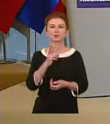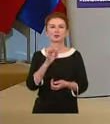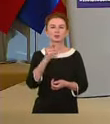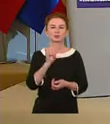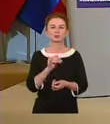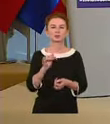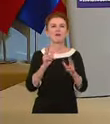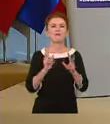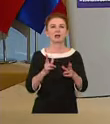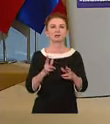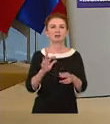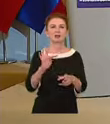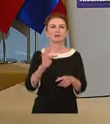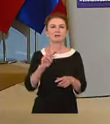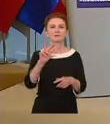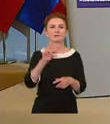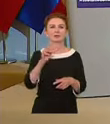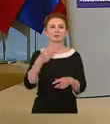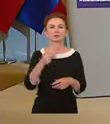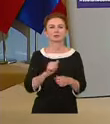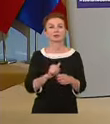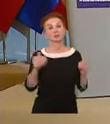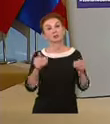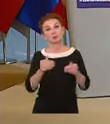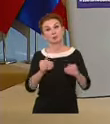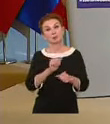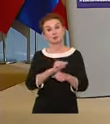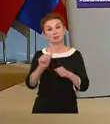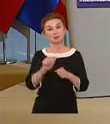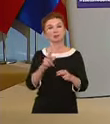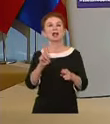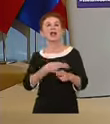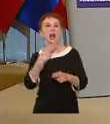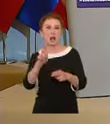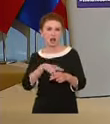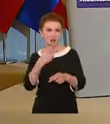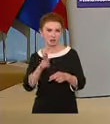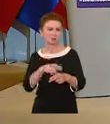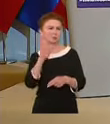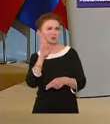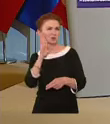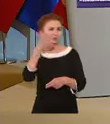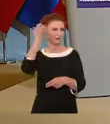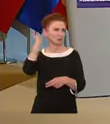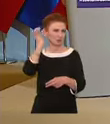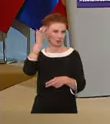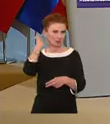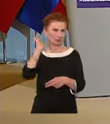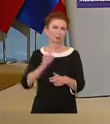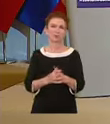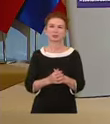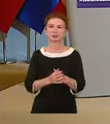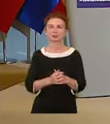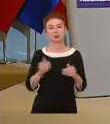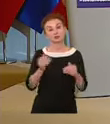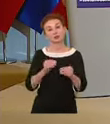Fakty TVN, pyta o to, czy możemy się w najbliższym czasie spodziewać właśnie takiego kalendarza na wzór Republiki Czeskiej. Pan minister już o tym wstępnie mówił.